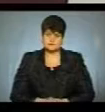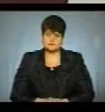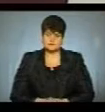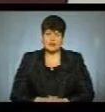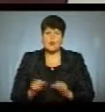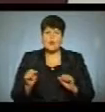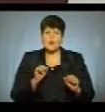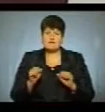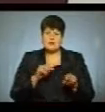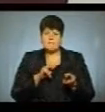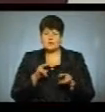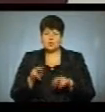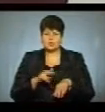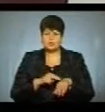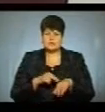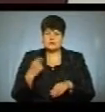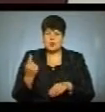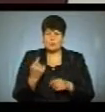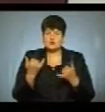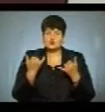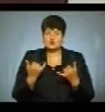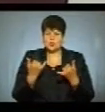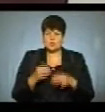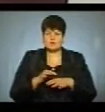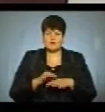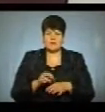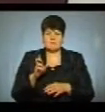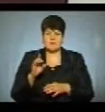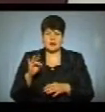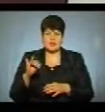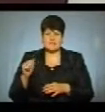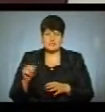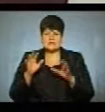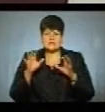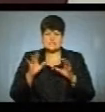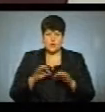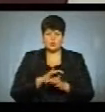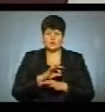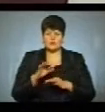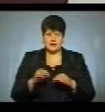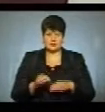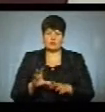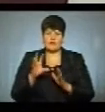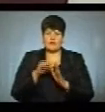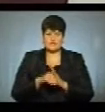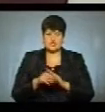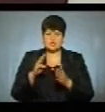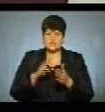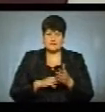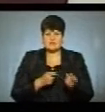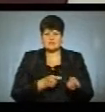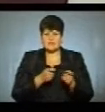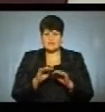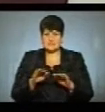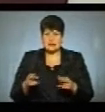В управлінні патрульної поліції області сьогодні провели брифінг щодо законопроєкту про введення штрафу за перевезення